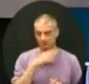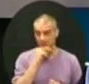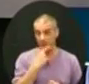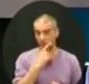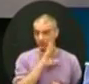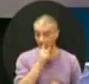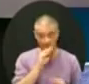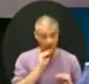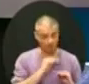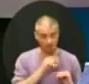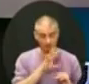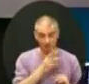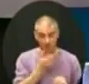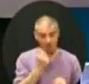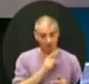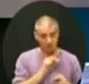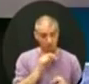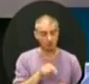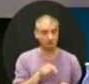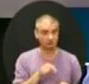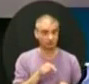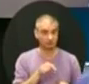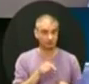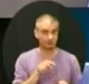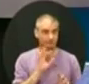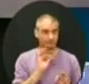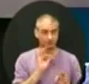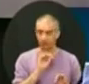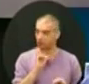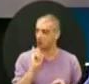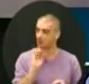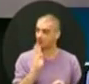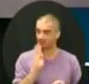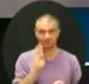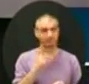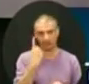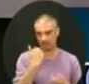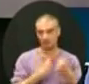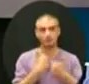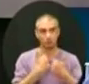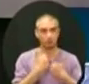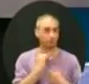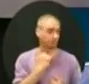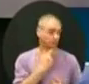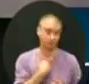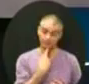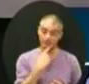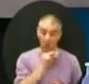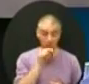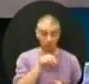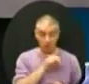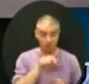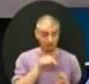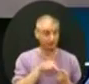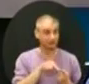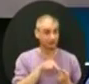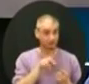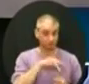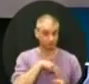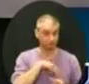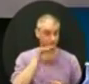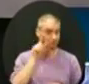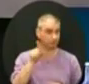אם אתה נוגע, אם אתה לוקח את הנושא הזה, של יונתן ברנסקי. כן. אחד המתמודדים. נכון. לך. ואמרתי לו, אם אתה לוקח את הנושא הזה